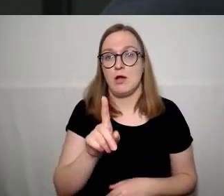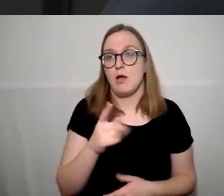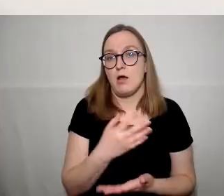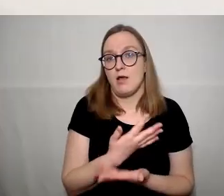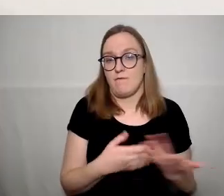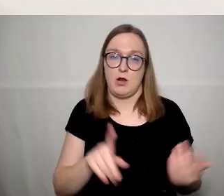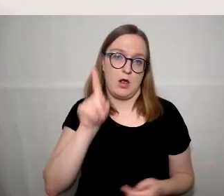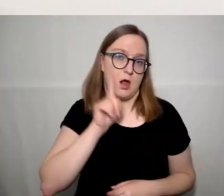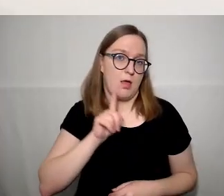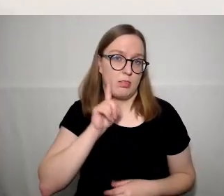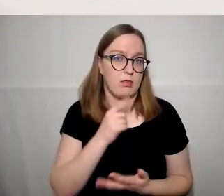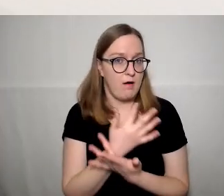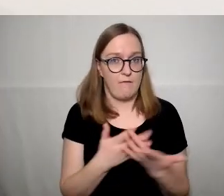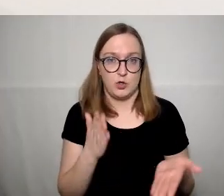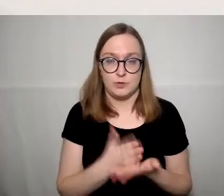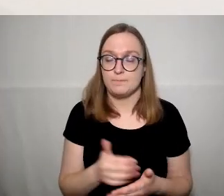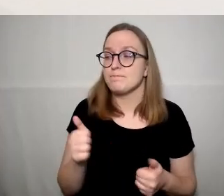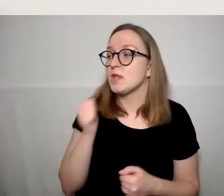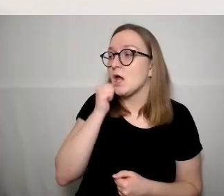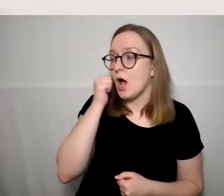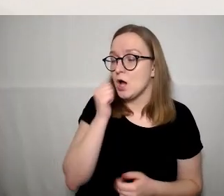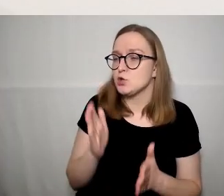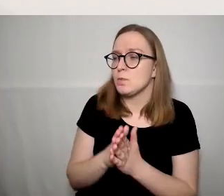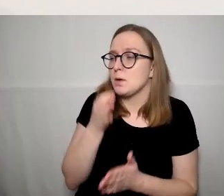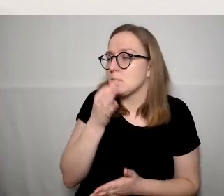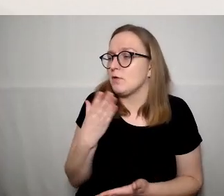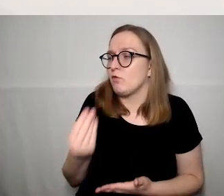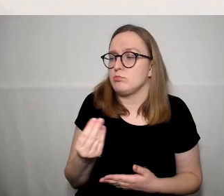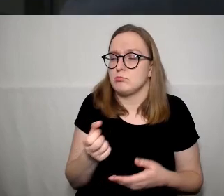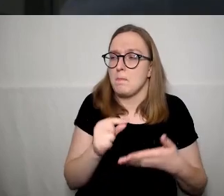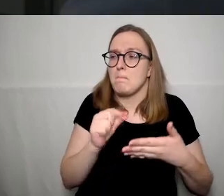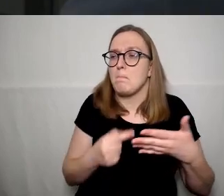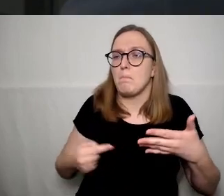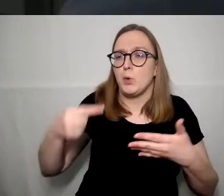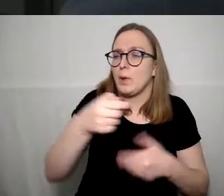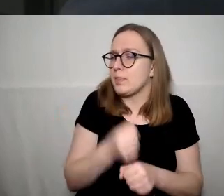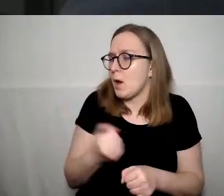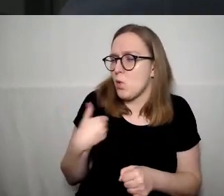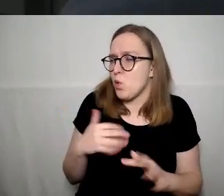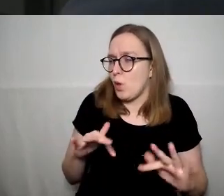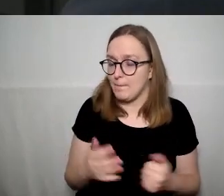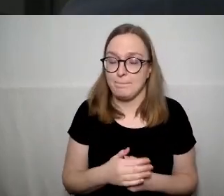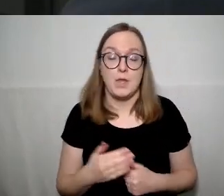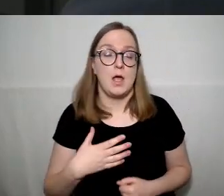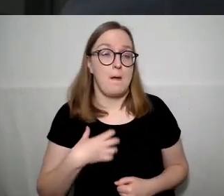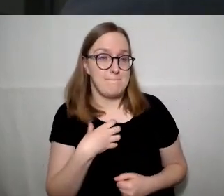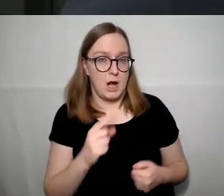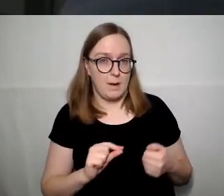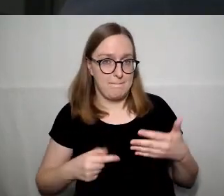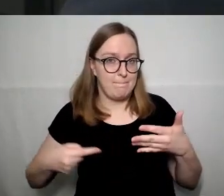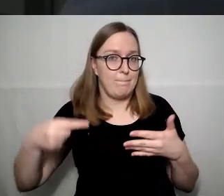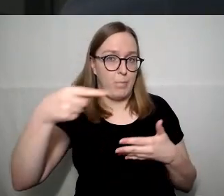Ačiū. Ir bent vieną įvardinkit kažkokį prioritetą, kurį siūlote. Iš esmės, pagrindinis prioritetas yra,